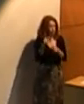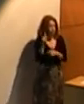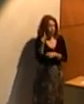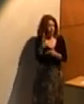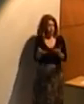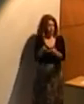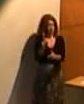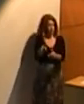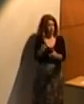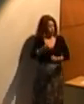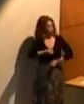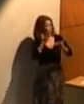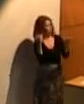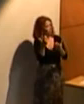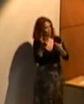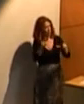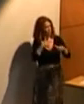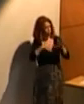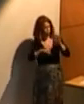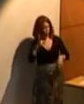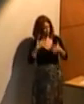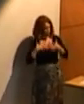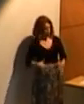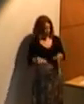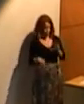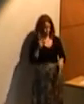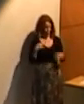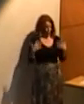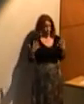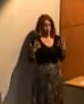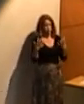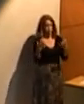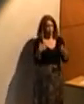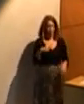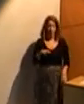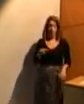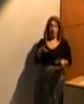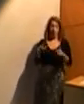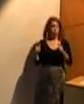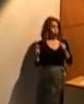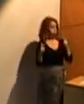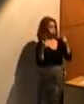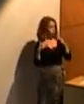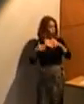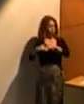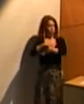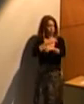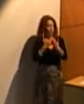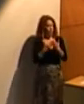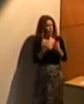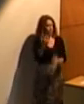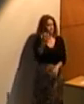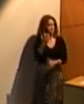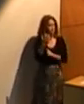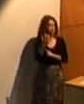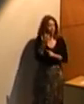par rapport à sa liberté de choisir son corps je trouvais que c'était enfin ça me semblait assez c'est